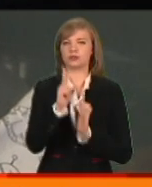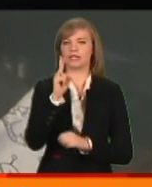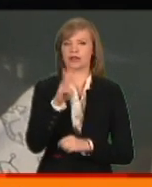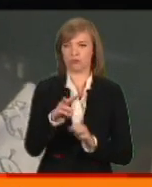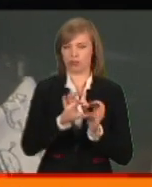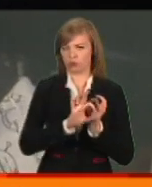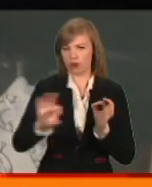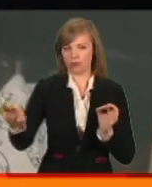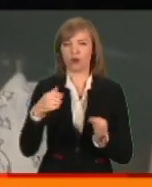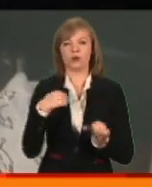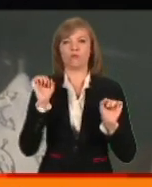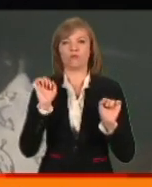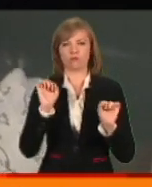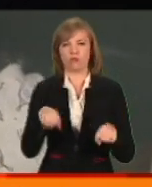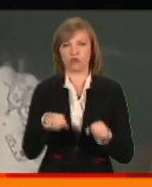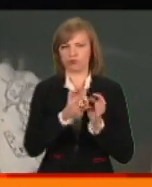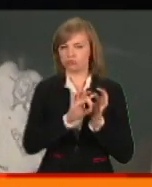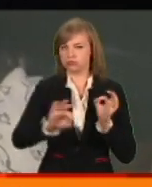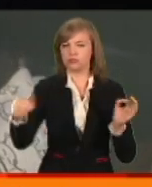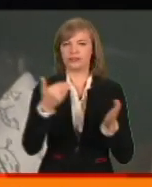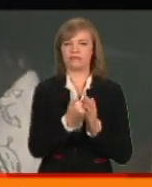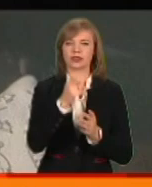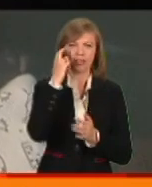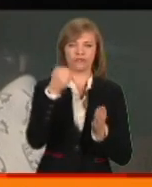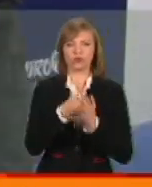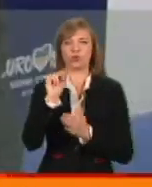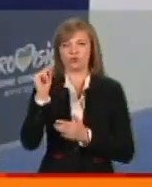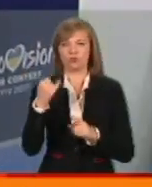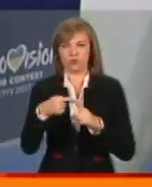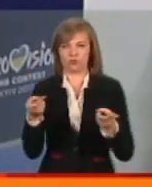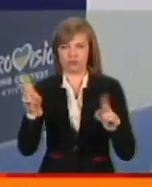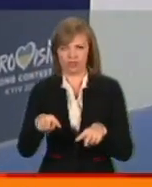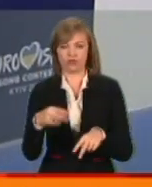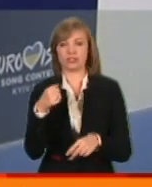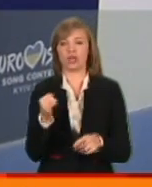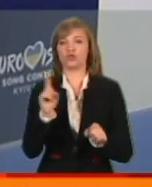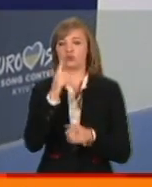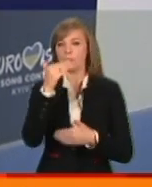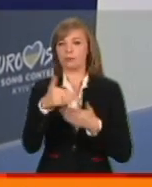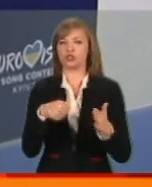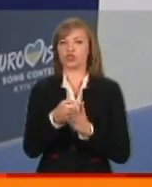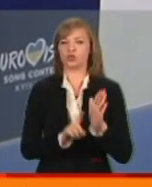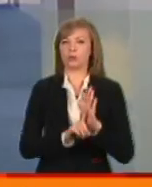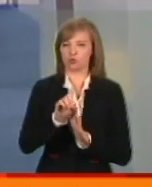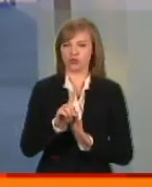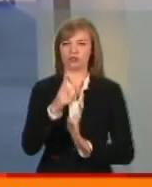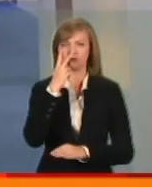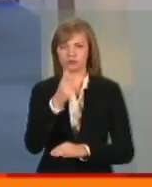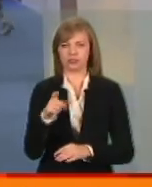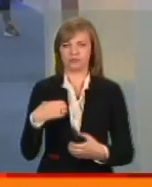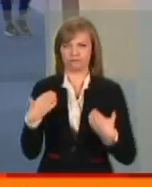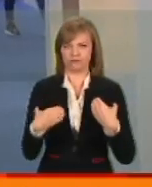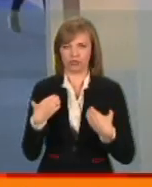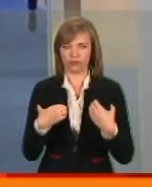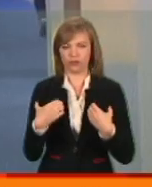кілометрів кабелю, тобто ми можемо простягнути кабелі від Києва до Чернігова і ще залишиться. І ось, що ближче до початку, то помітніше